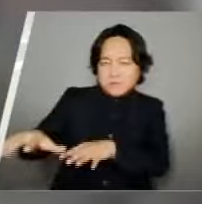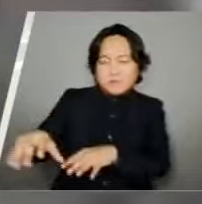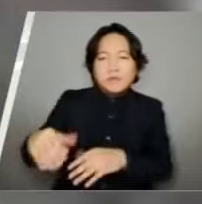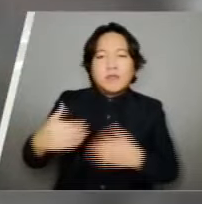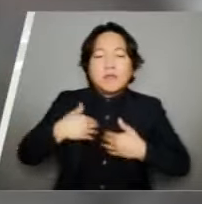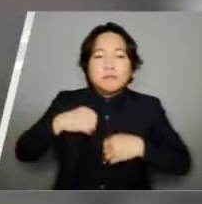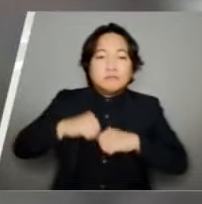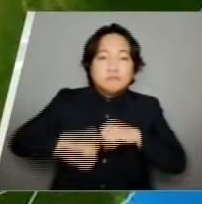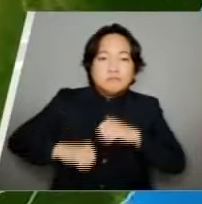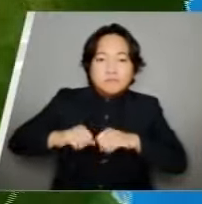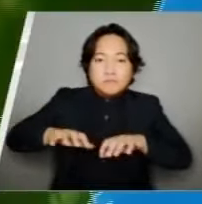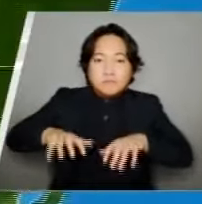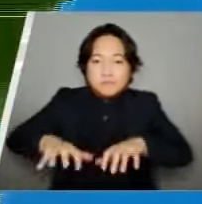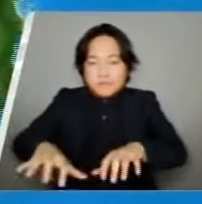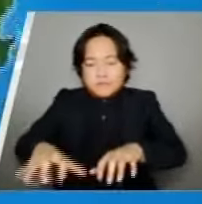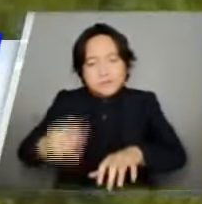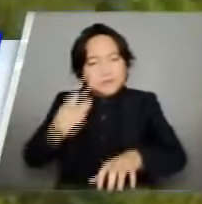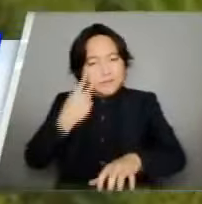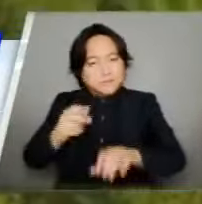paligid.